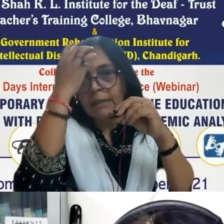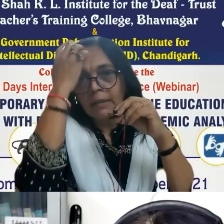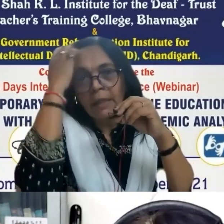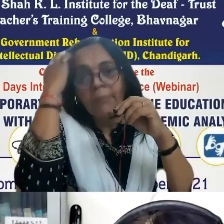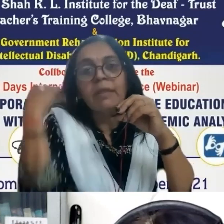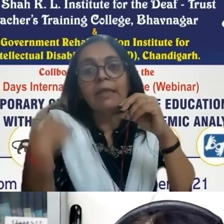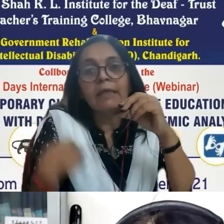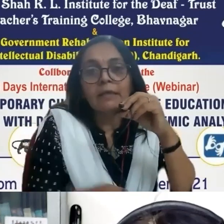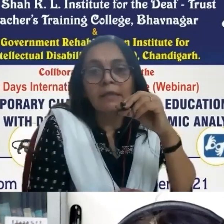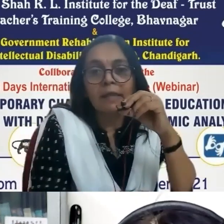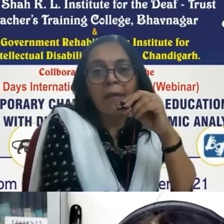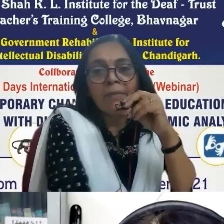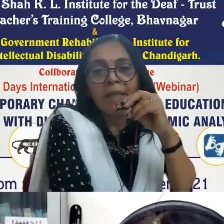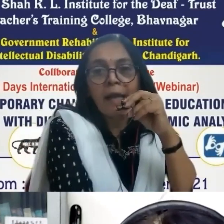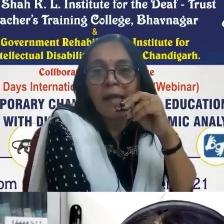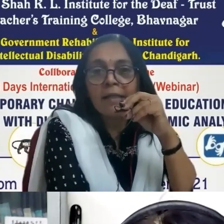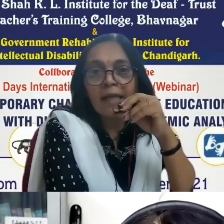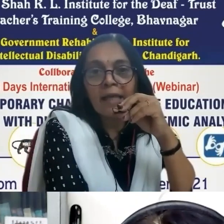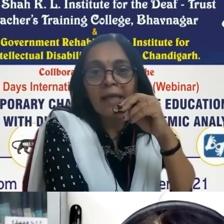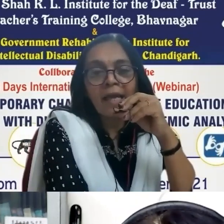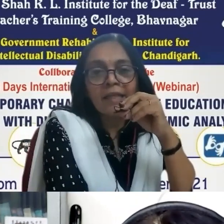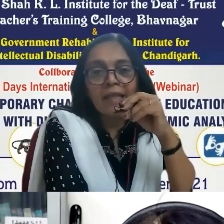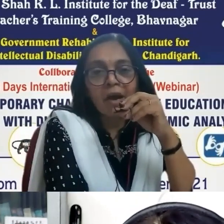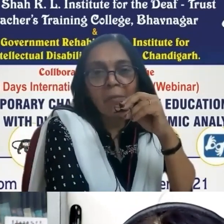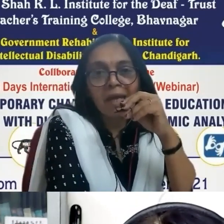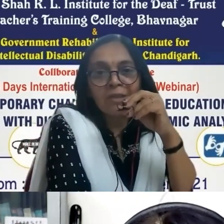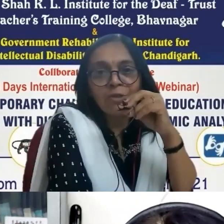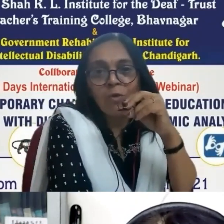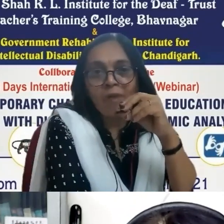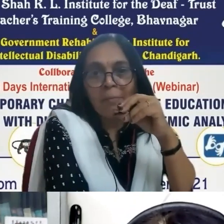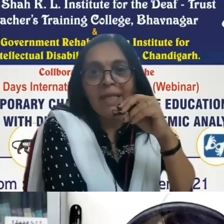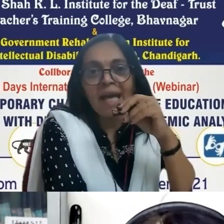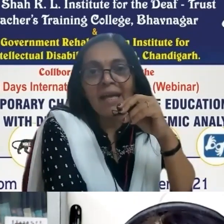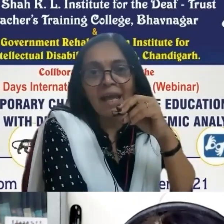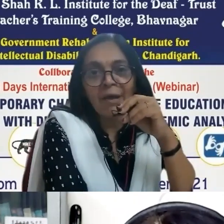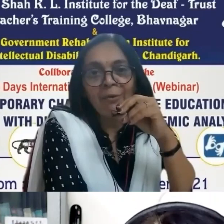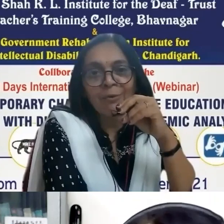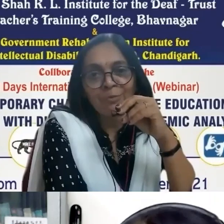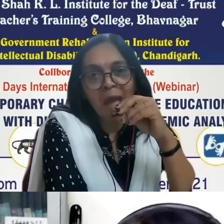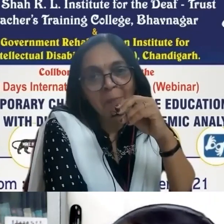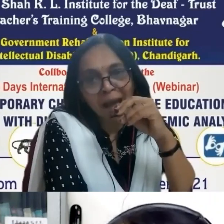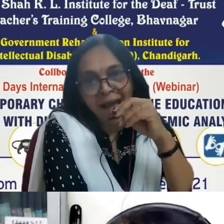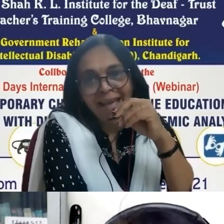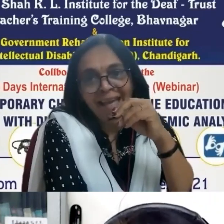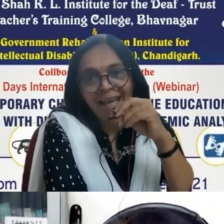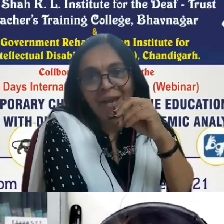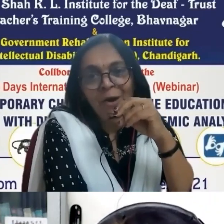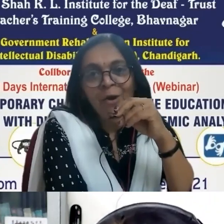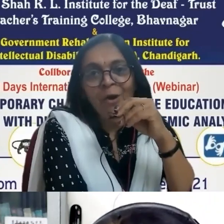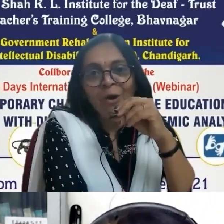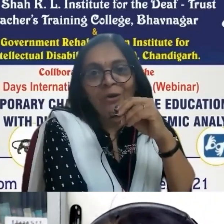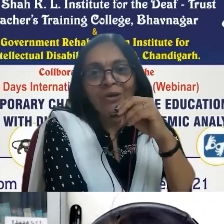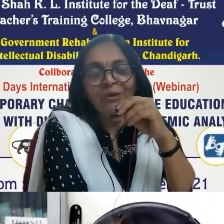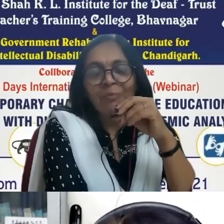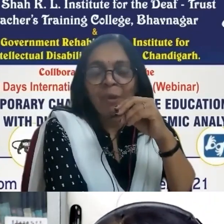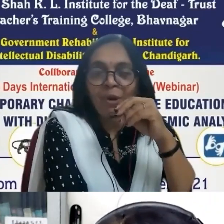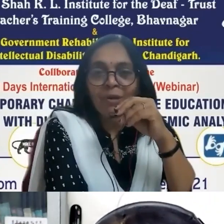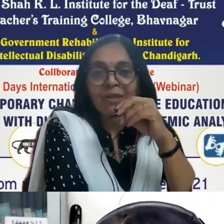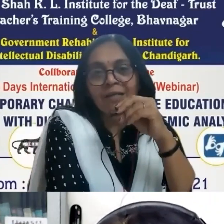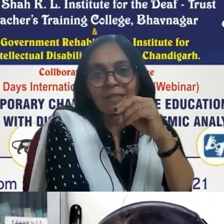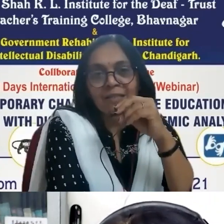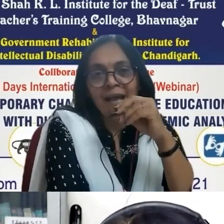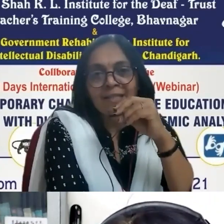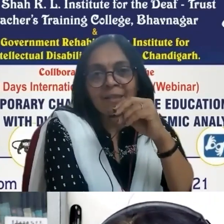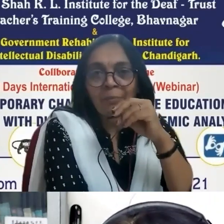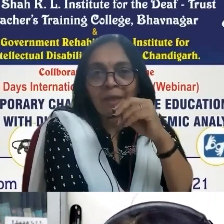आपके कीमती टाइम निकाल के ये हमारी जो वेबिनार है उसमें आप आए और